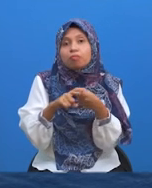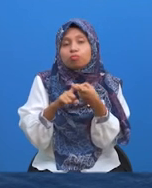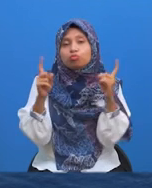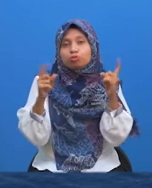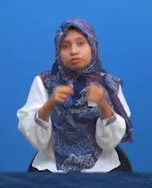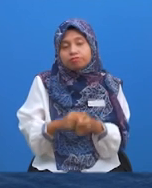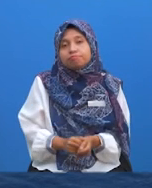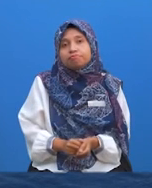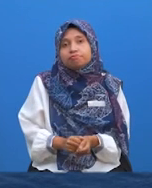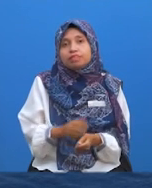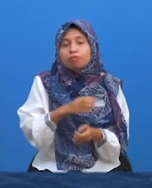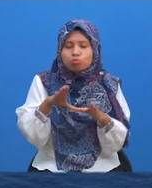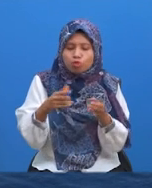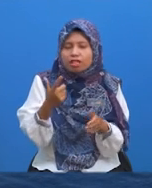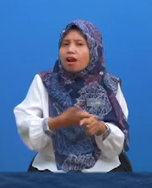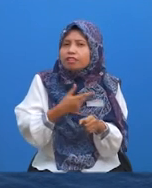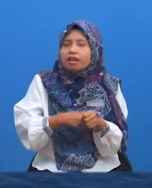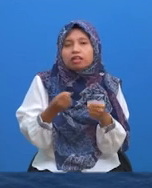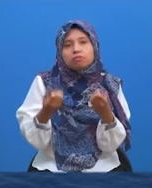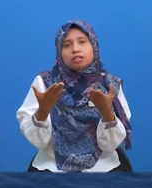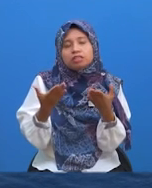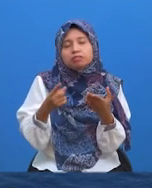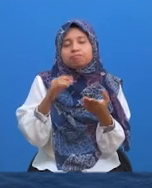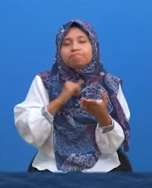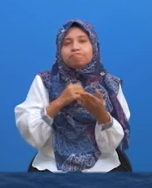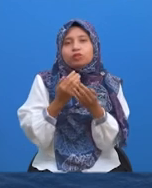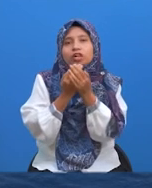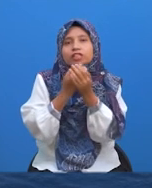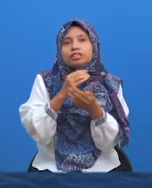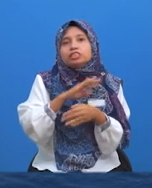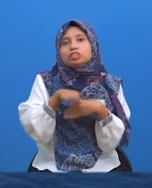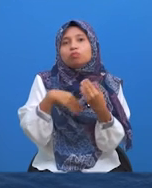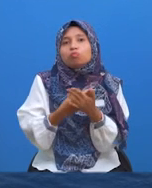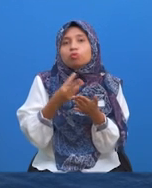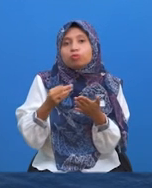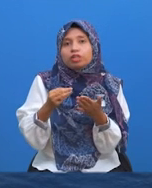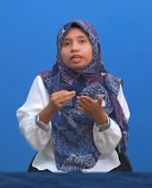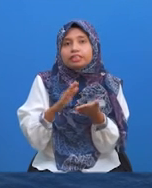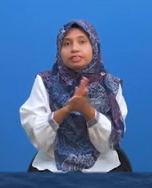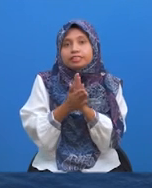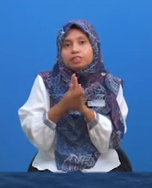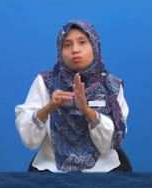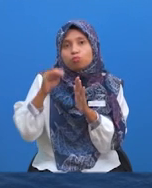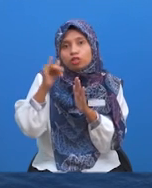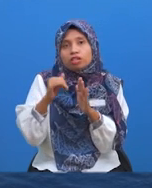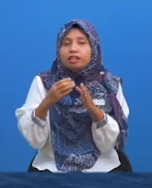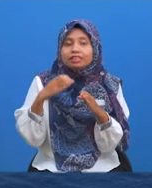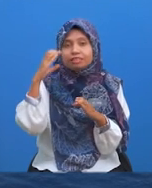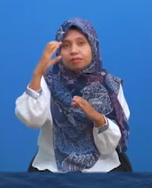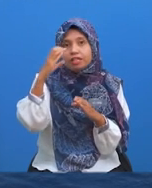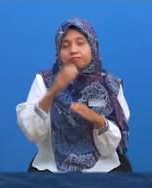dan terus membuat latihan saya berdoa semoga semua murid menjadi murid yang